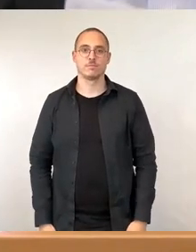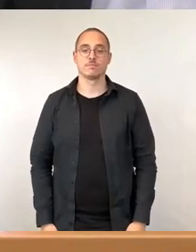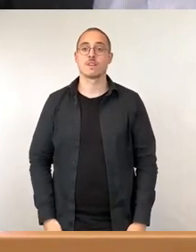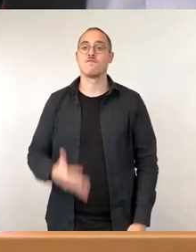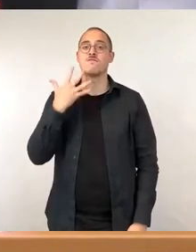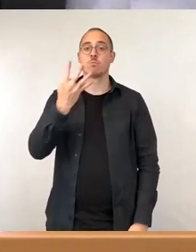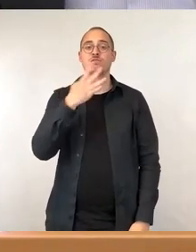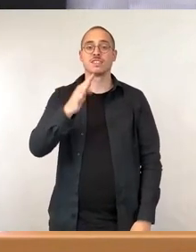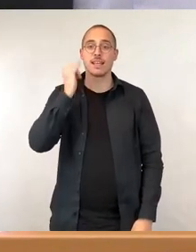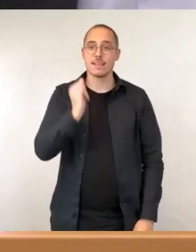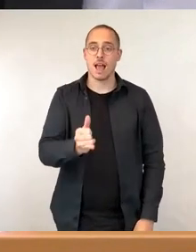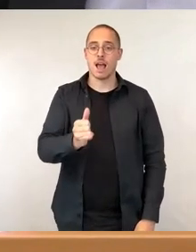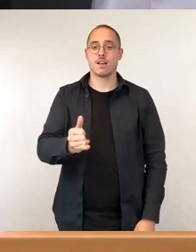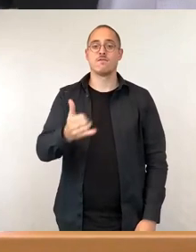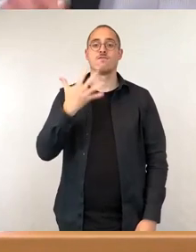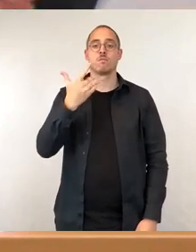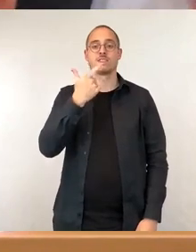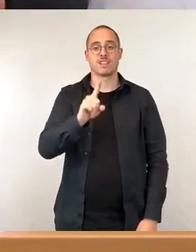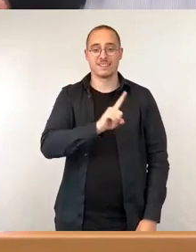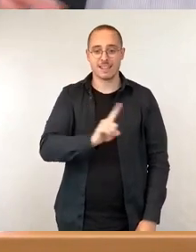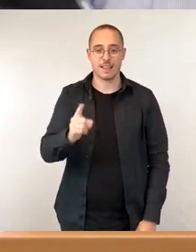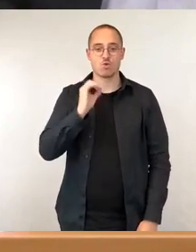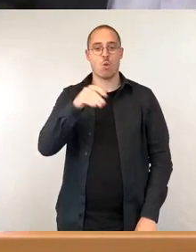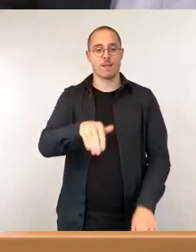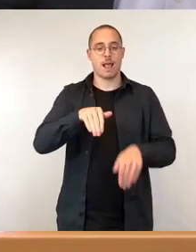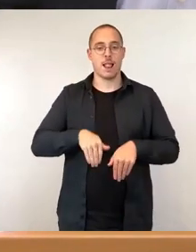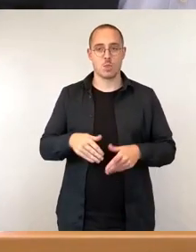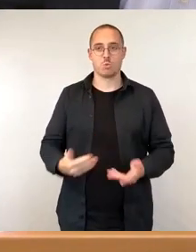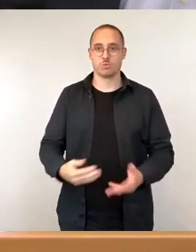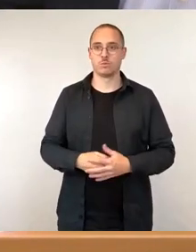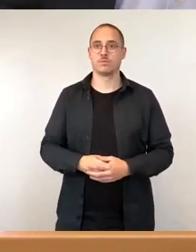Ja, 25 Nein, 0 Enthaltung.